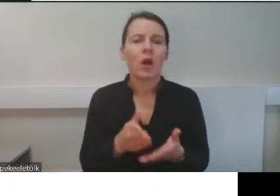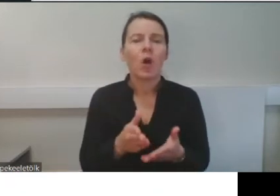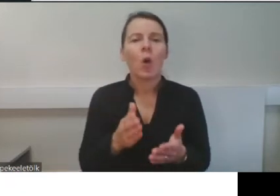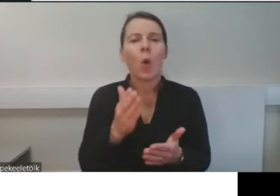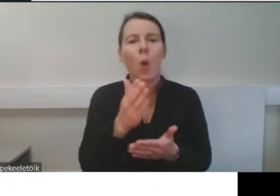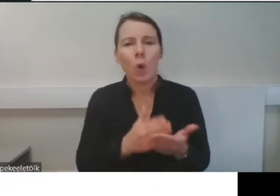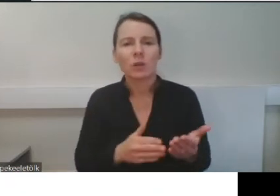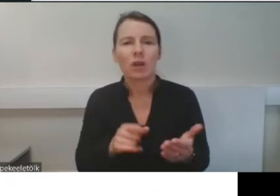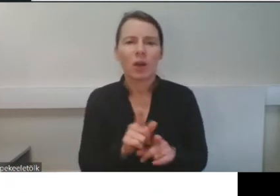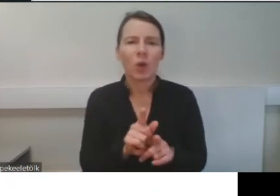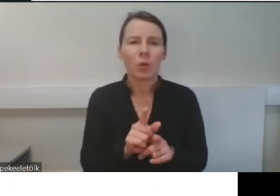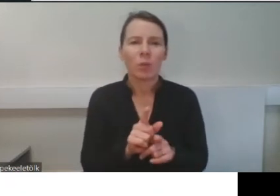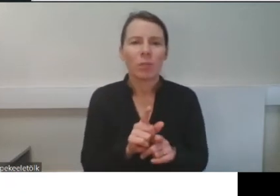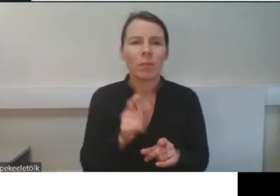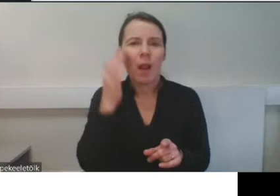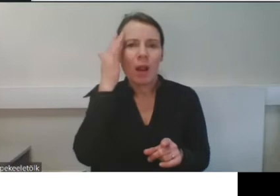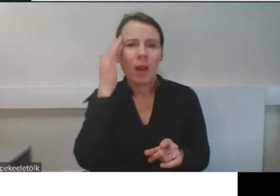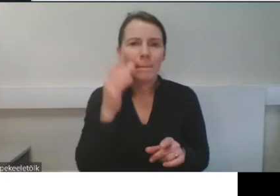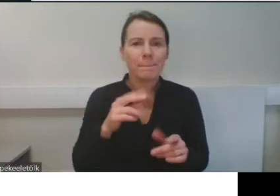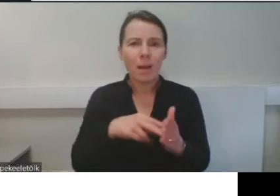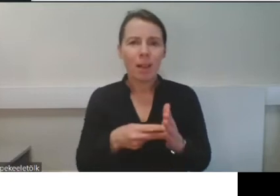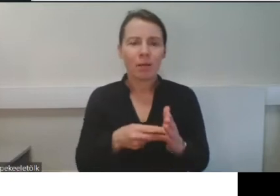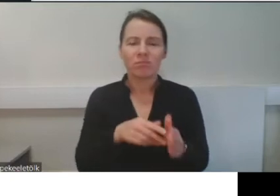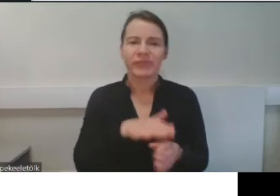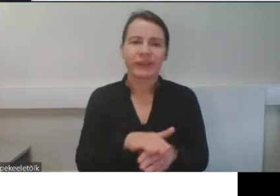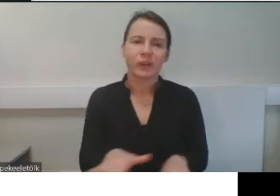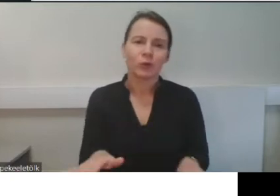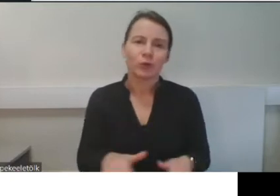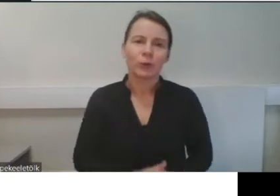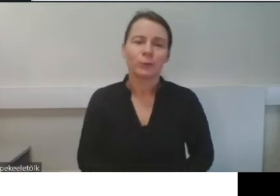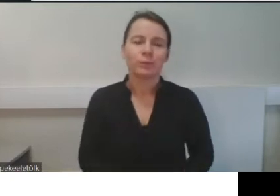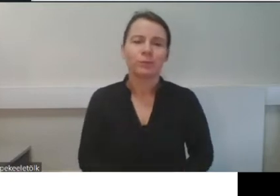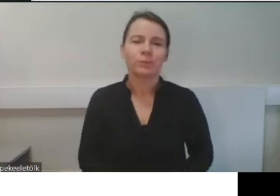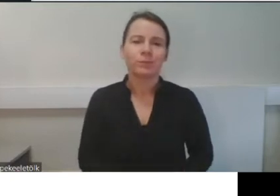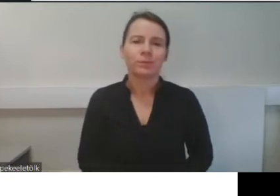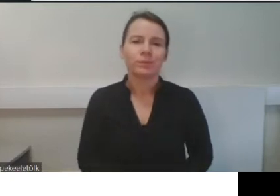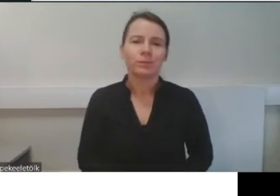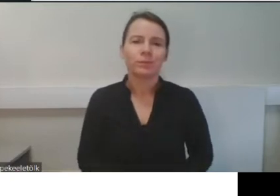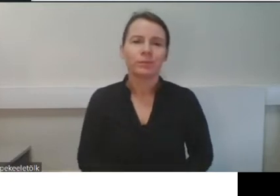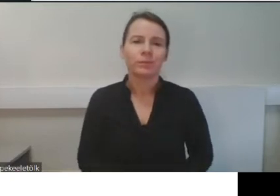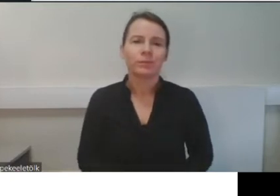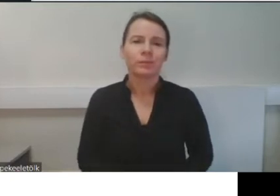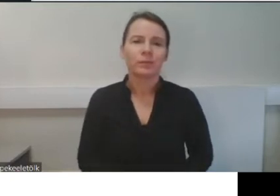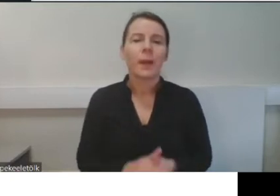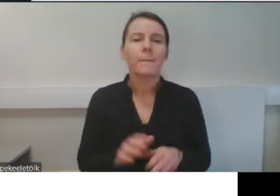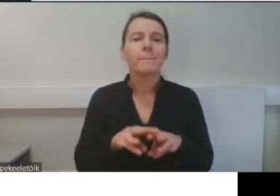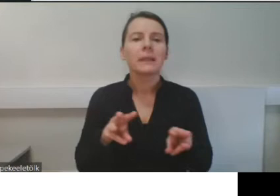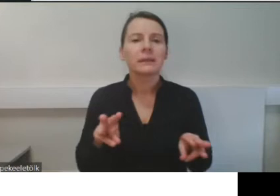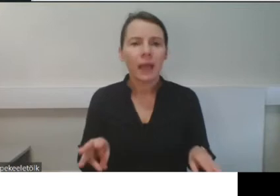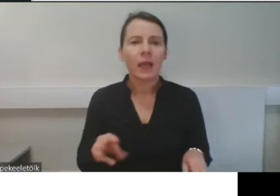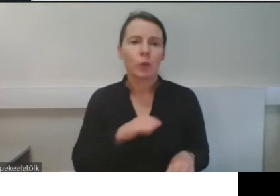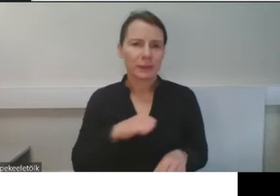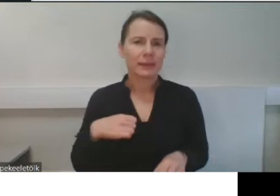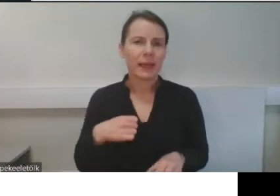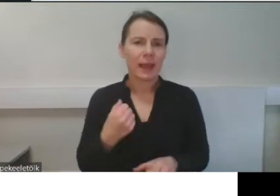Üks näide, kuna HVB-i teenustel tegelikult eriti sellist erivajaduse ja puude osa ei ole eristatud, siis